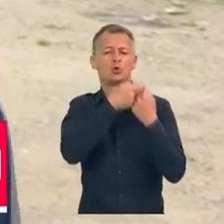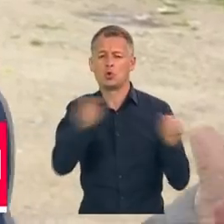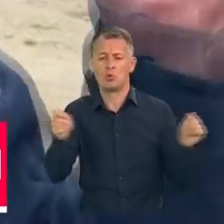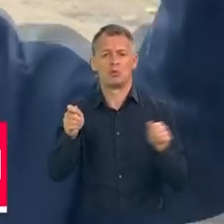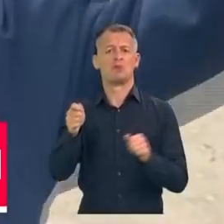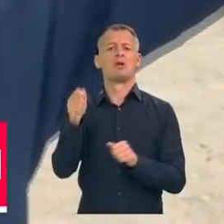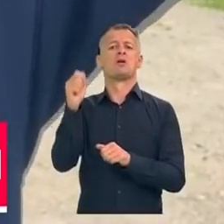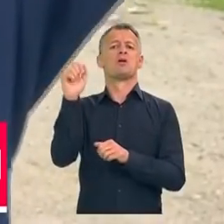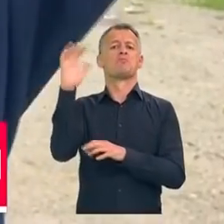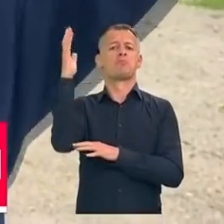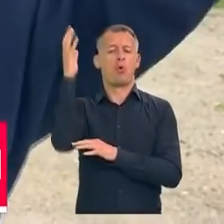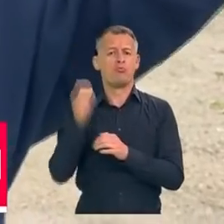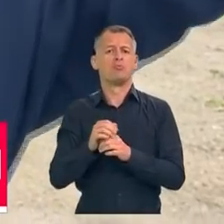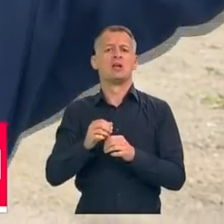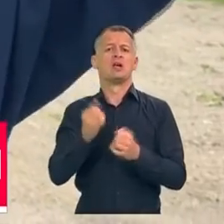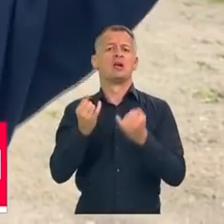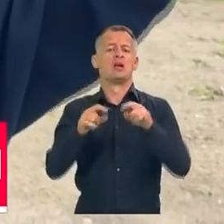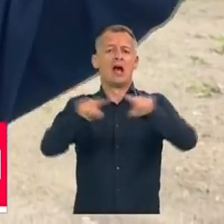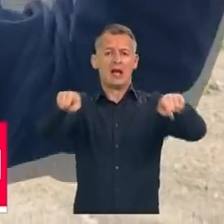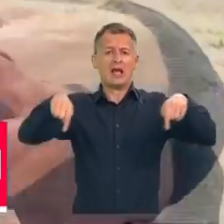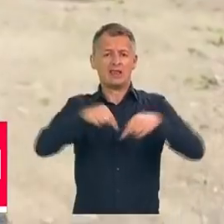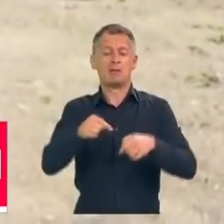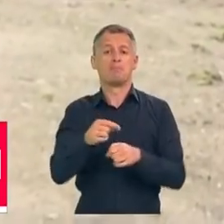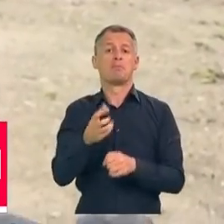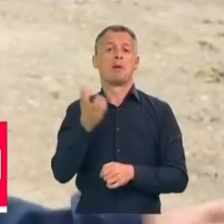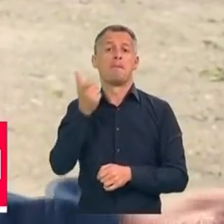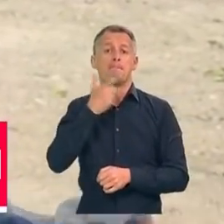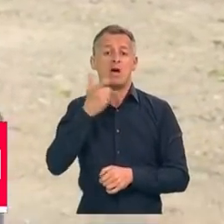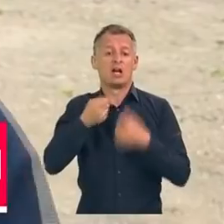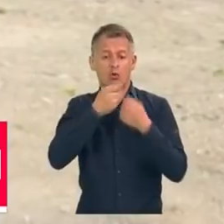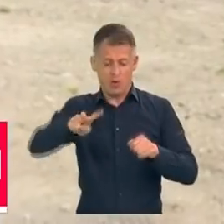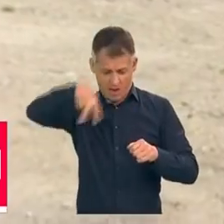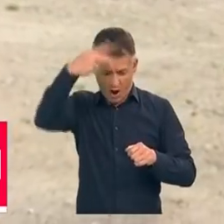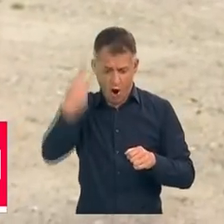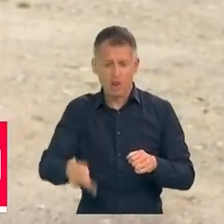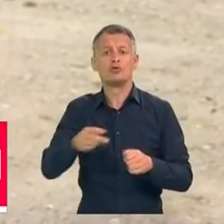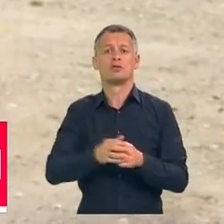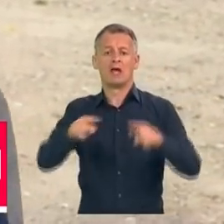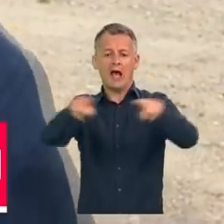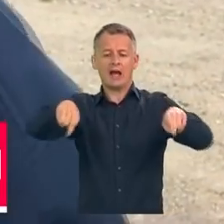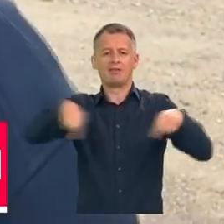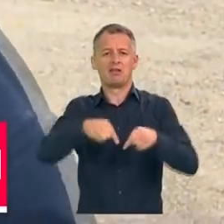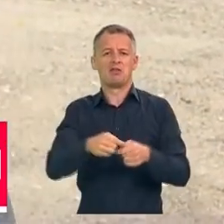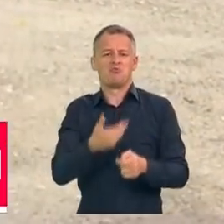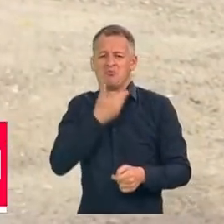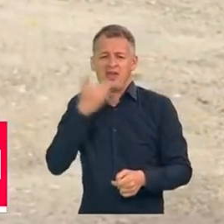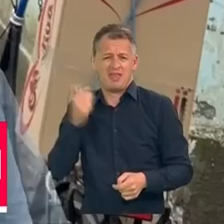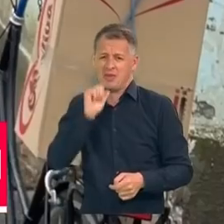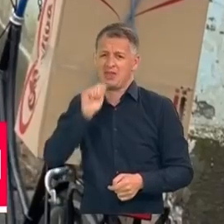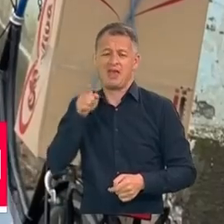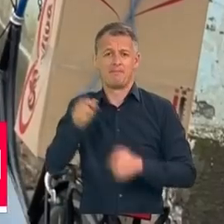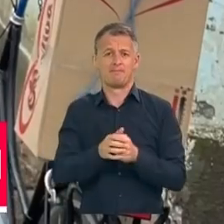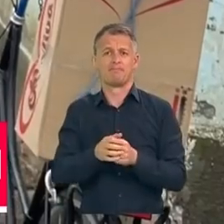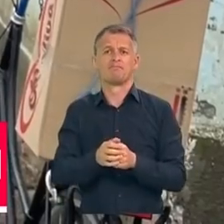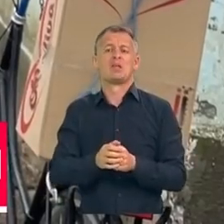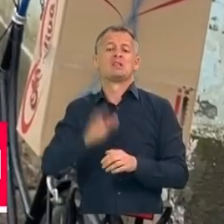tot, frunzele din pom, merele, toate, nu mai e nimic la pământ. Grădină. Grădina, nu mai e nimic de ea. S-a ales